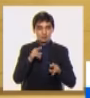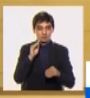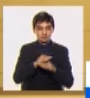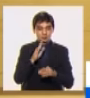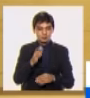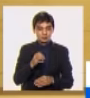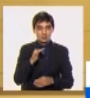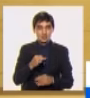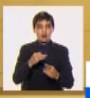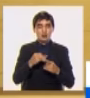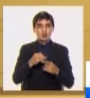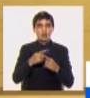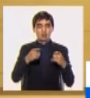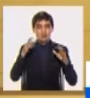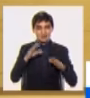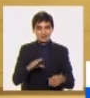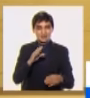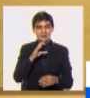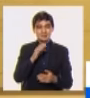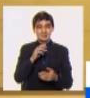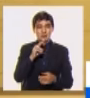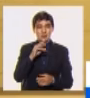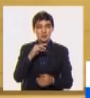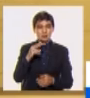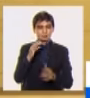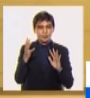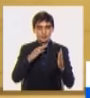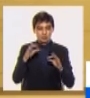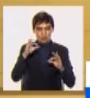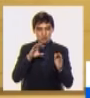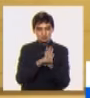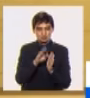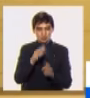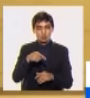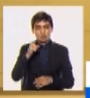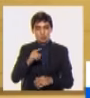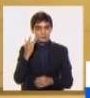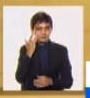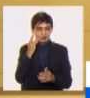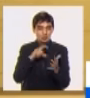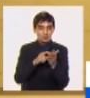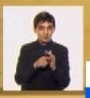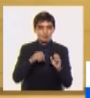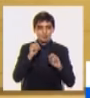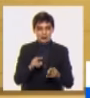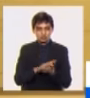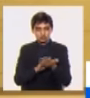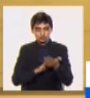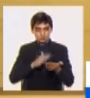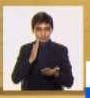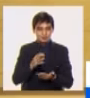в гостиницах усилят систему кондиционирования номера будут ежедневно обрабатывать специальным раствором